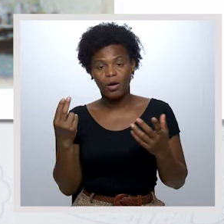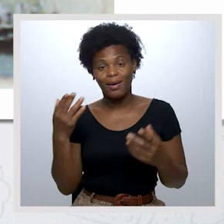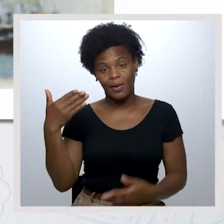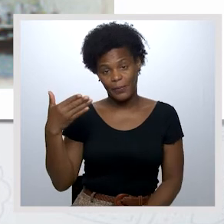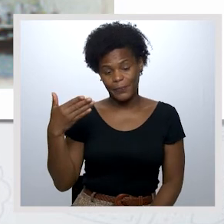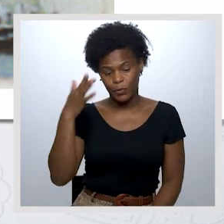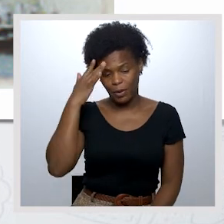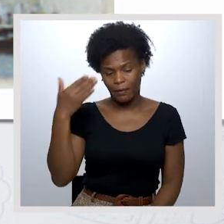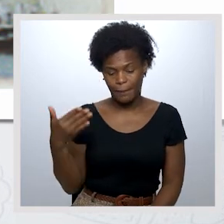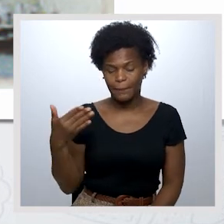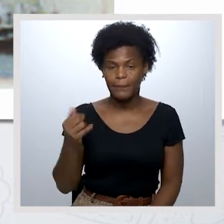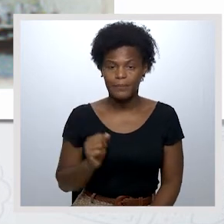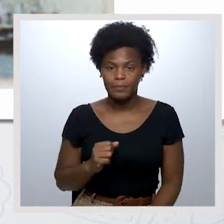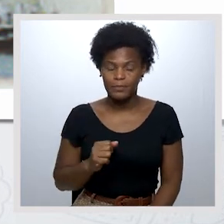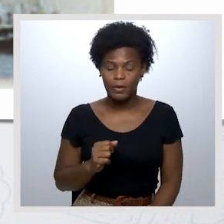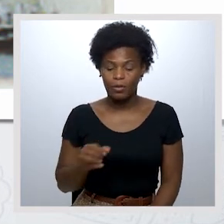titre 1,